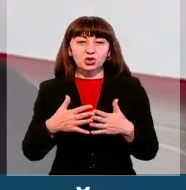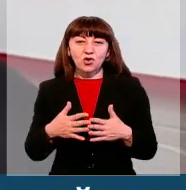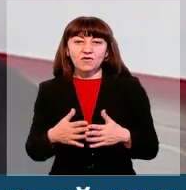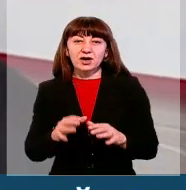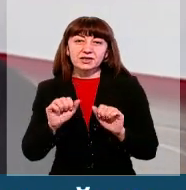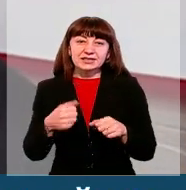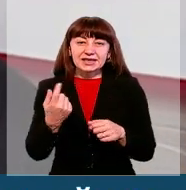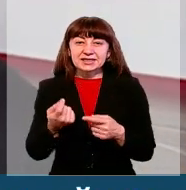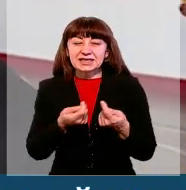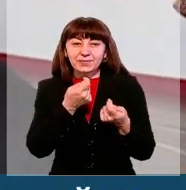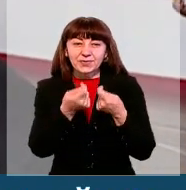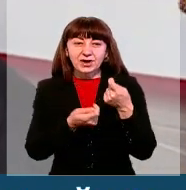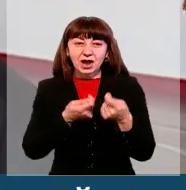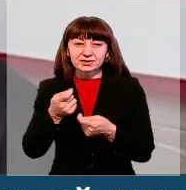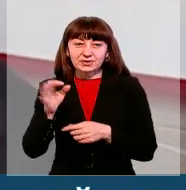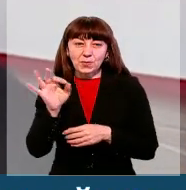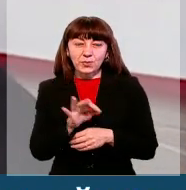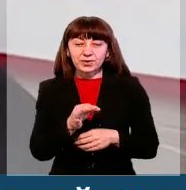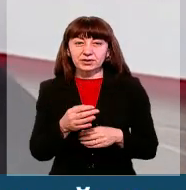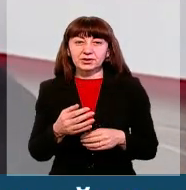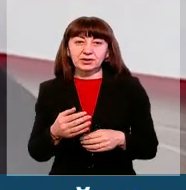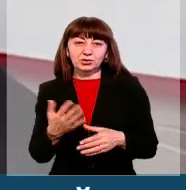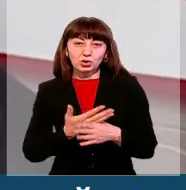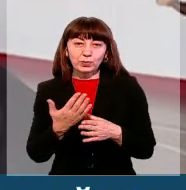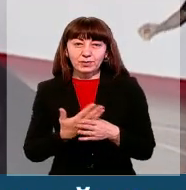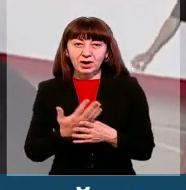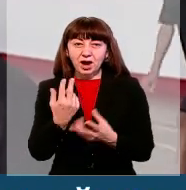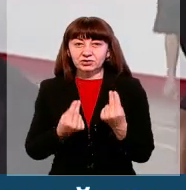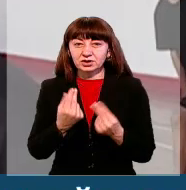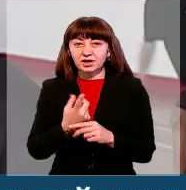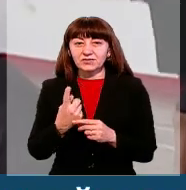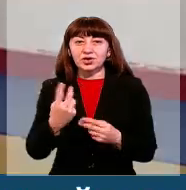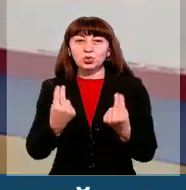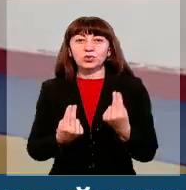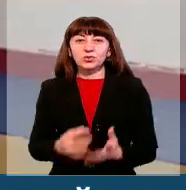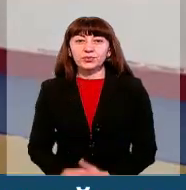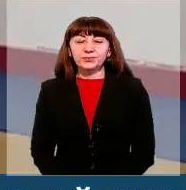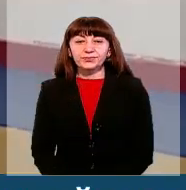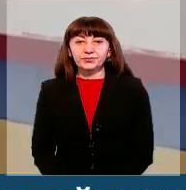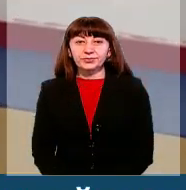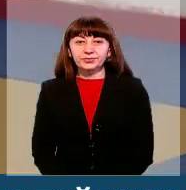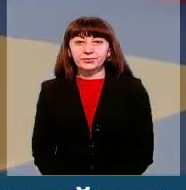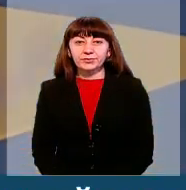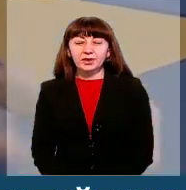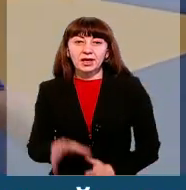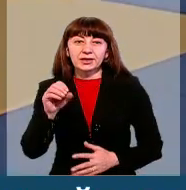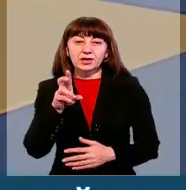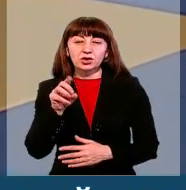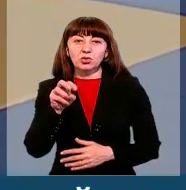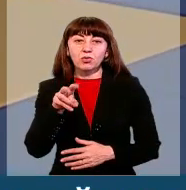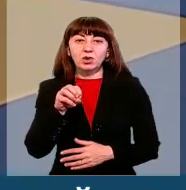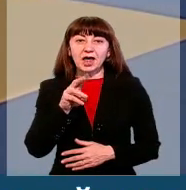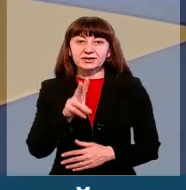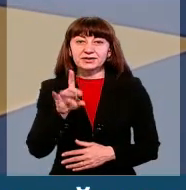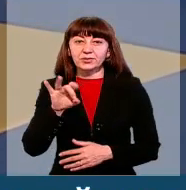кезде тимей қалса кішкене алысырақ тұру керек, еле жақынырақ тұру керек. Солай жалпы фишкалар сондай бар. Ал Еркебұлан Сәбитбек биылғы